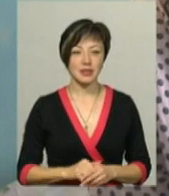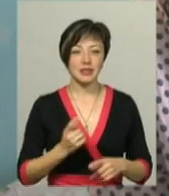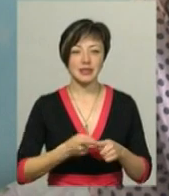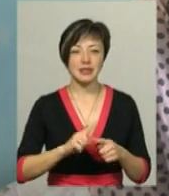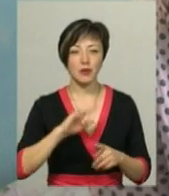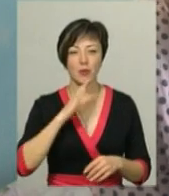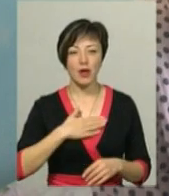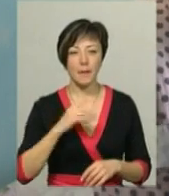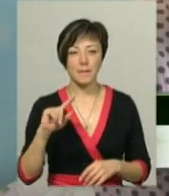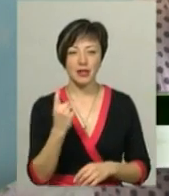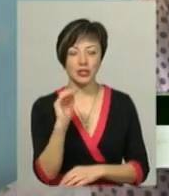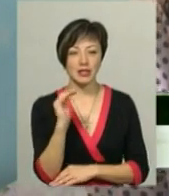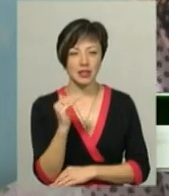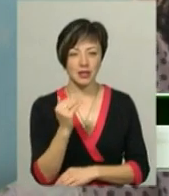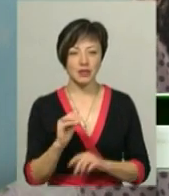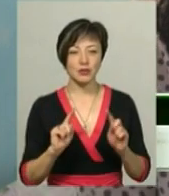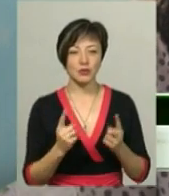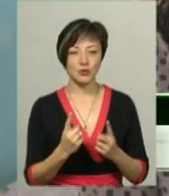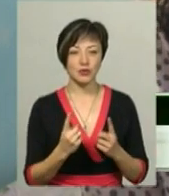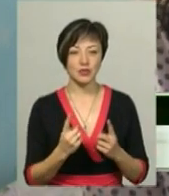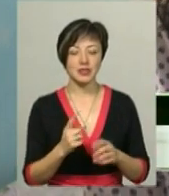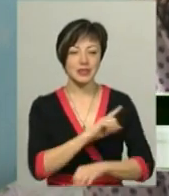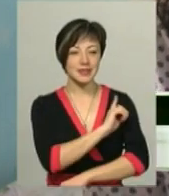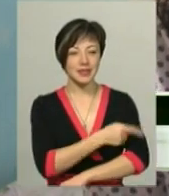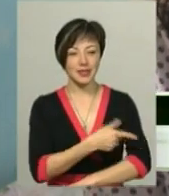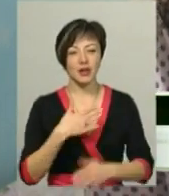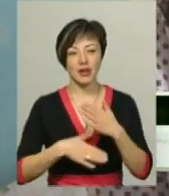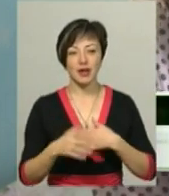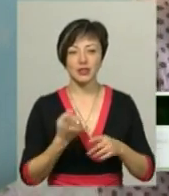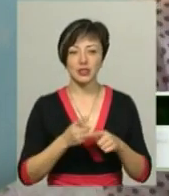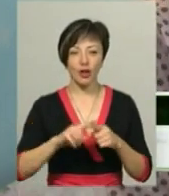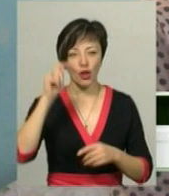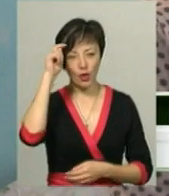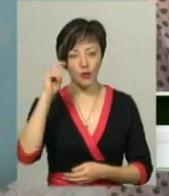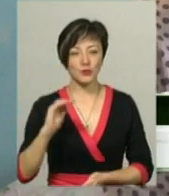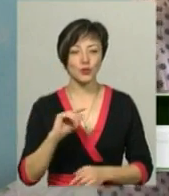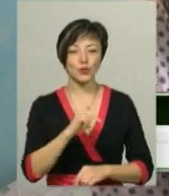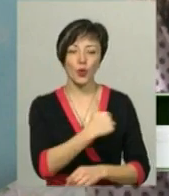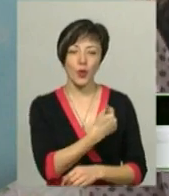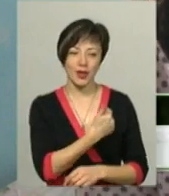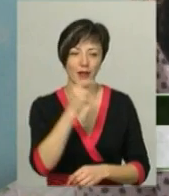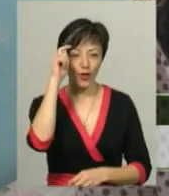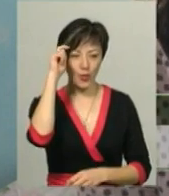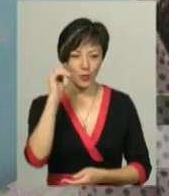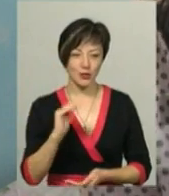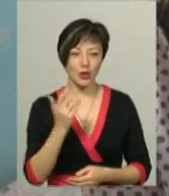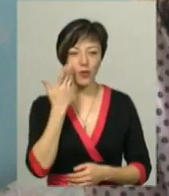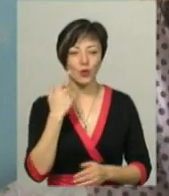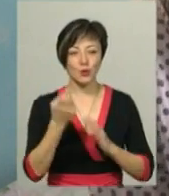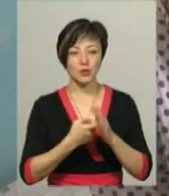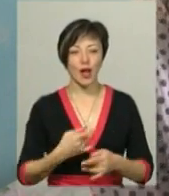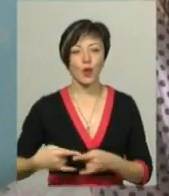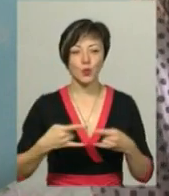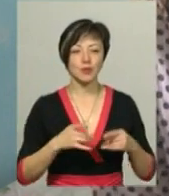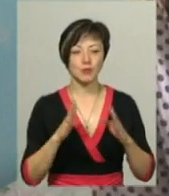перша дитина, і я дуже сильно рада, що це саме хлопчик, тому що дуже хотіла хлопчика. Коли знала на УЗІ, що це